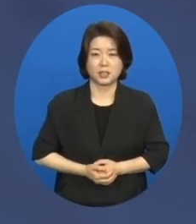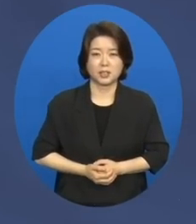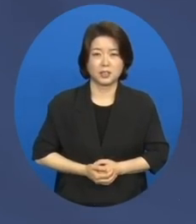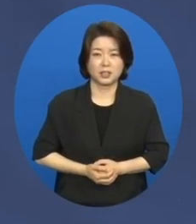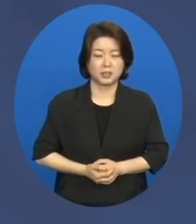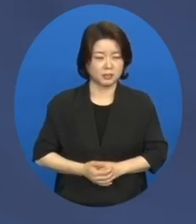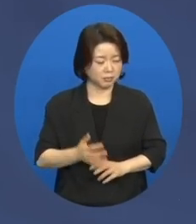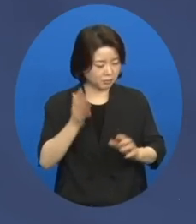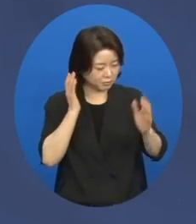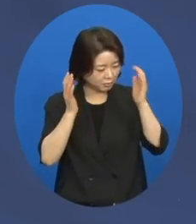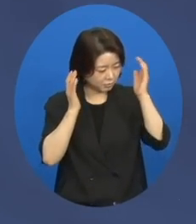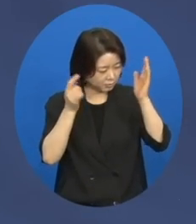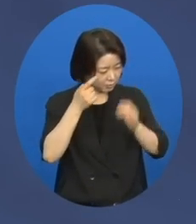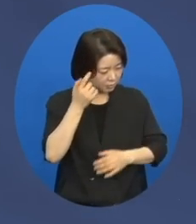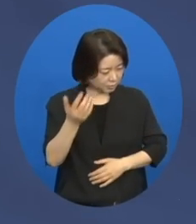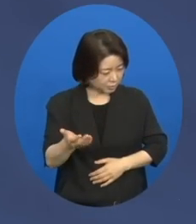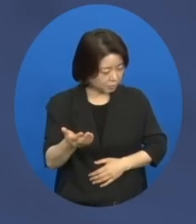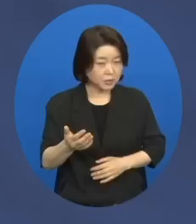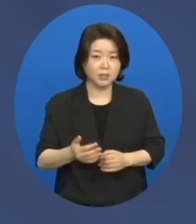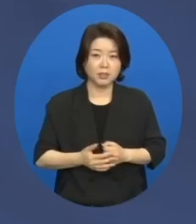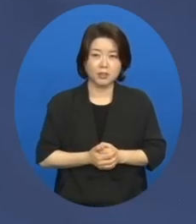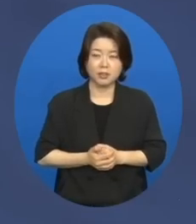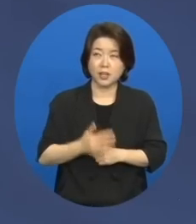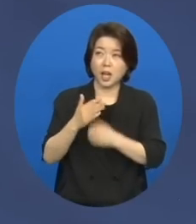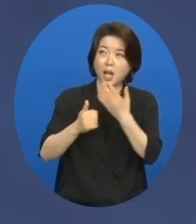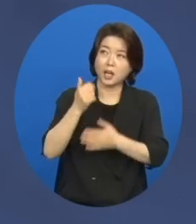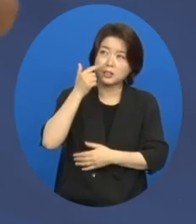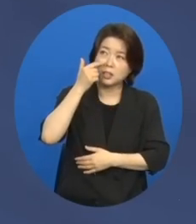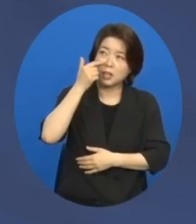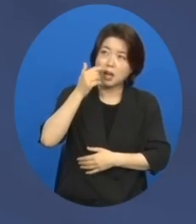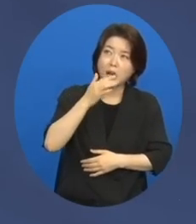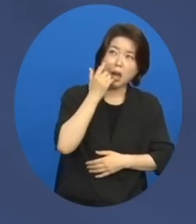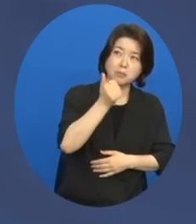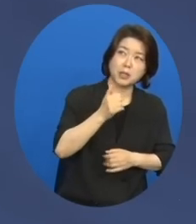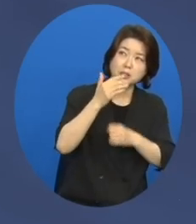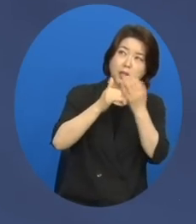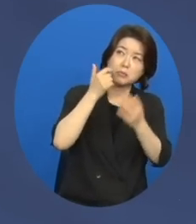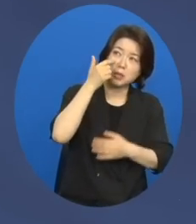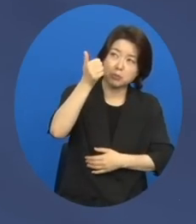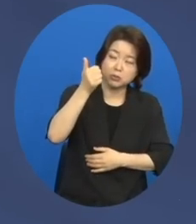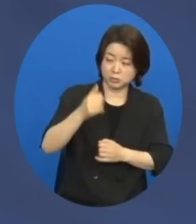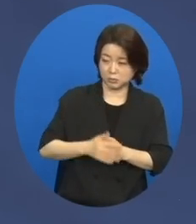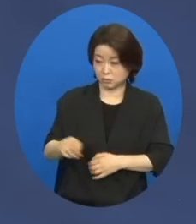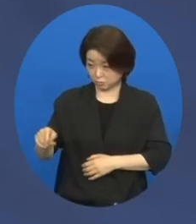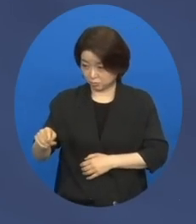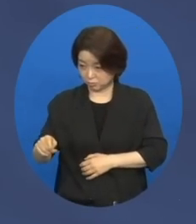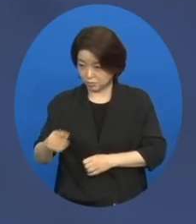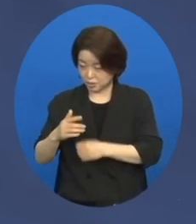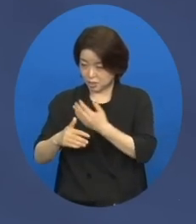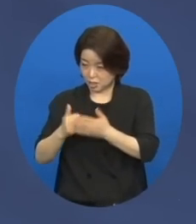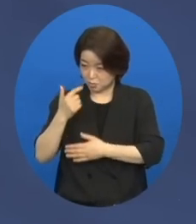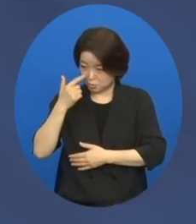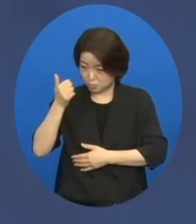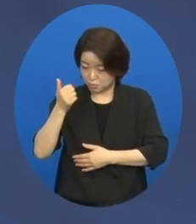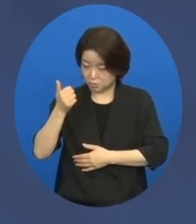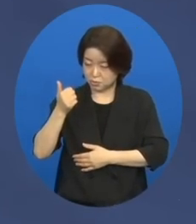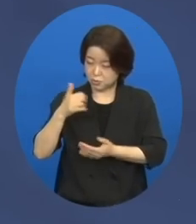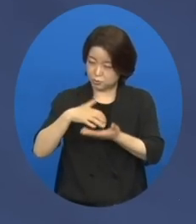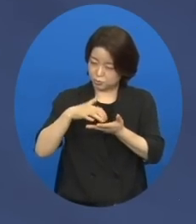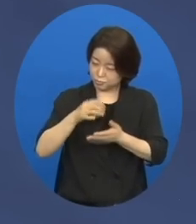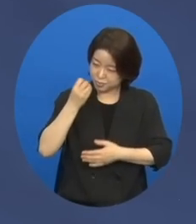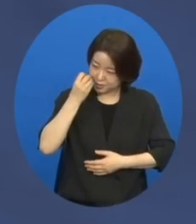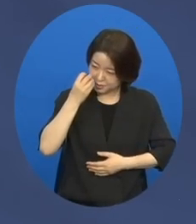뭐 헷갈리는 질문을 하니까 하나님 아빠라고 아버지라고 부르니까 하나님 아버지죠. 그 촌수가 이상하지만